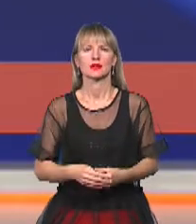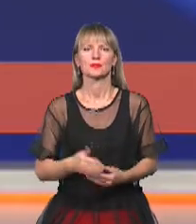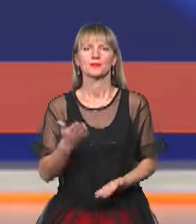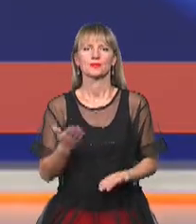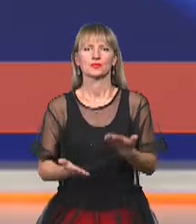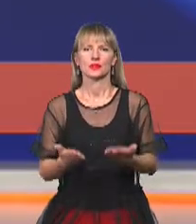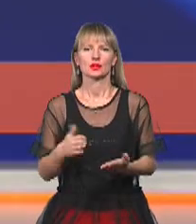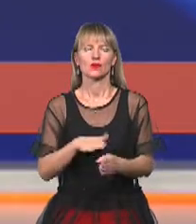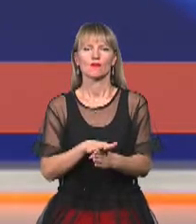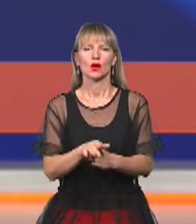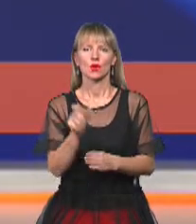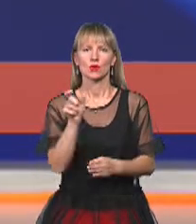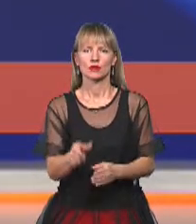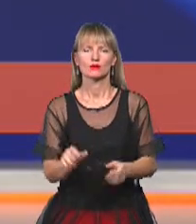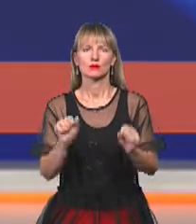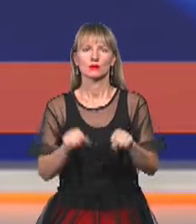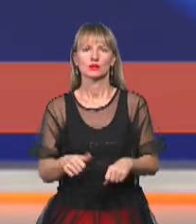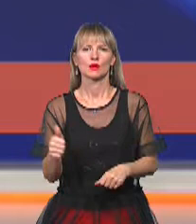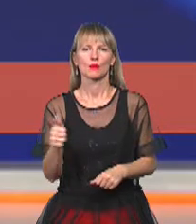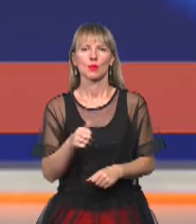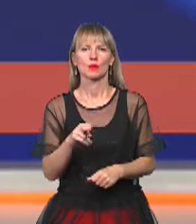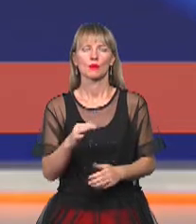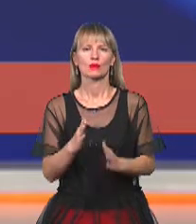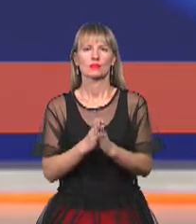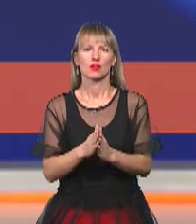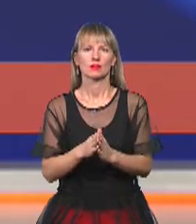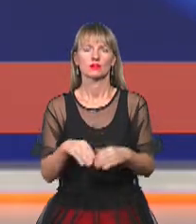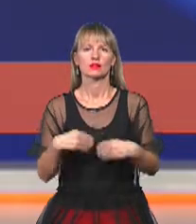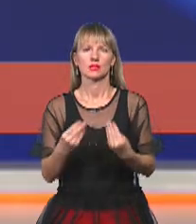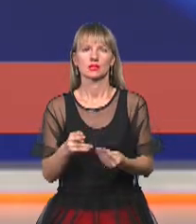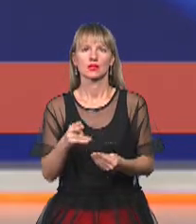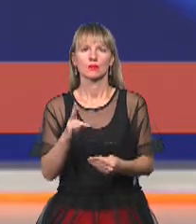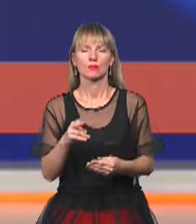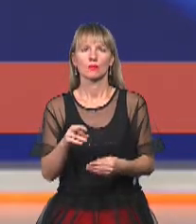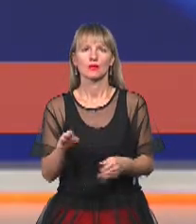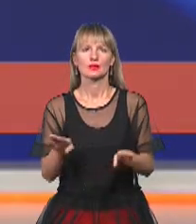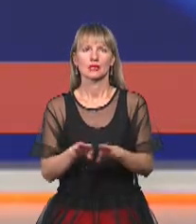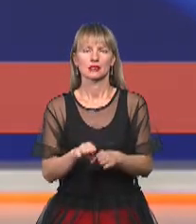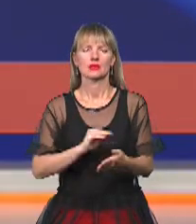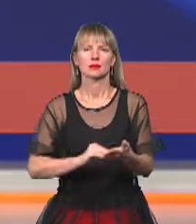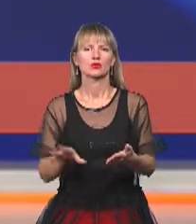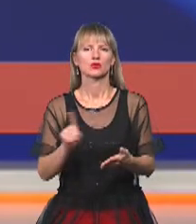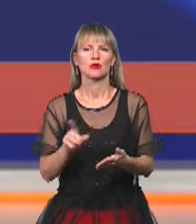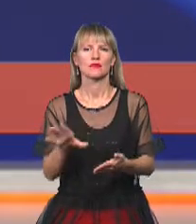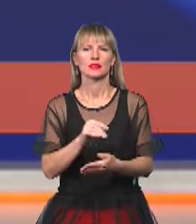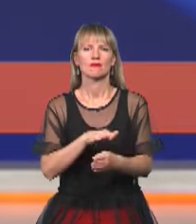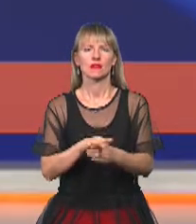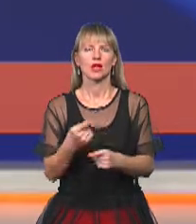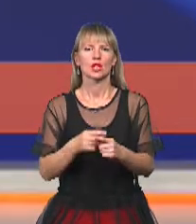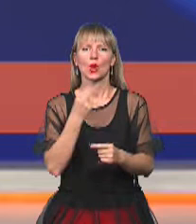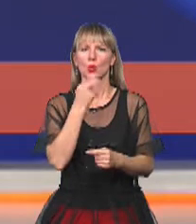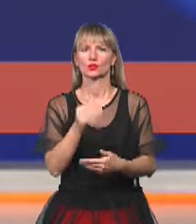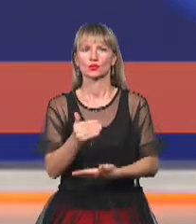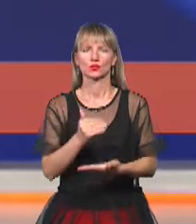Якщо виконавець може перше по зверненню надати до закриття і прописати, що все виконано, це найкращий результат. Да?